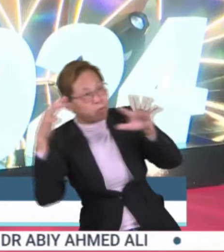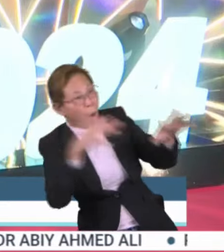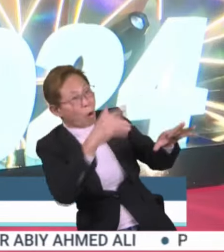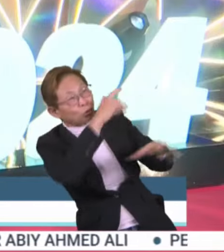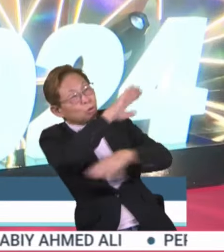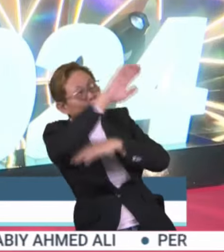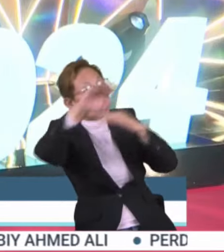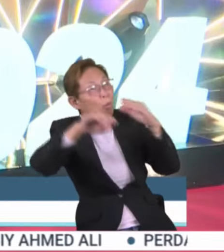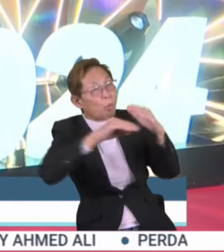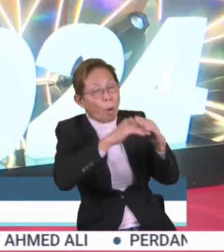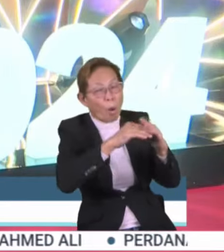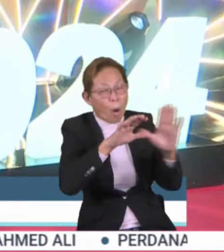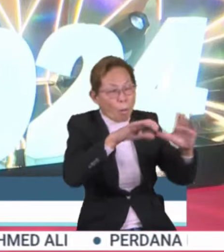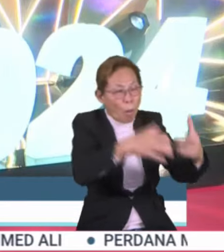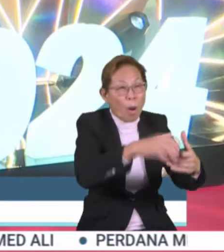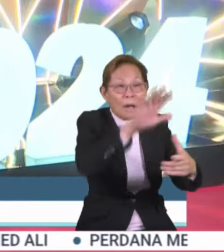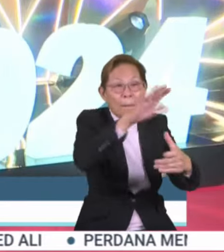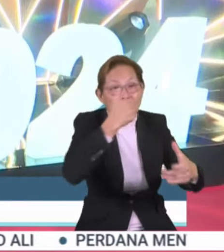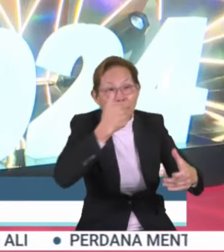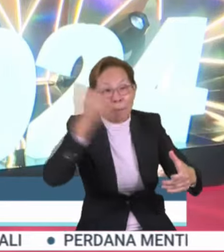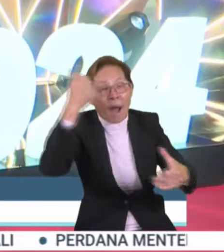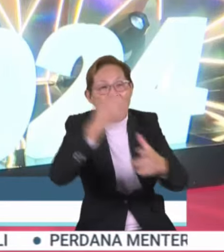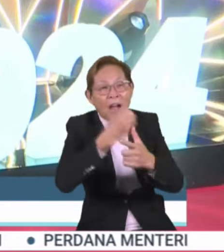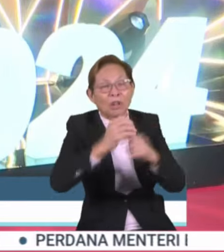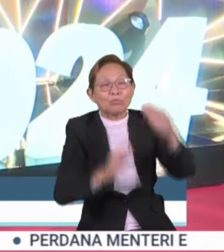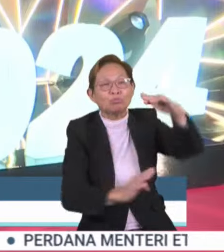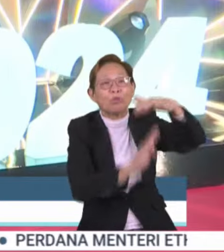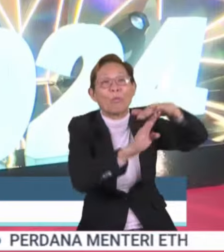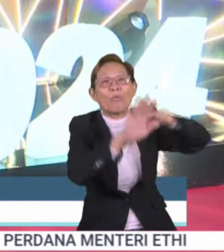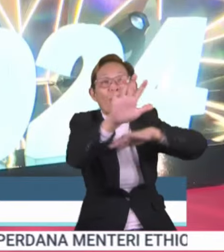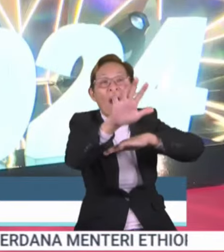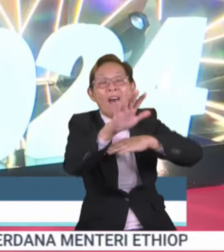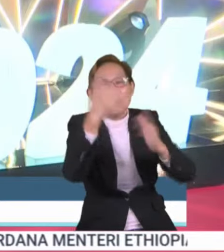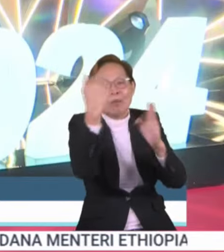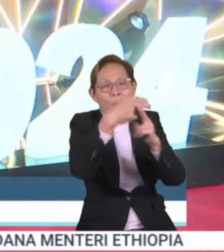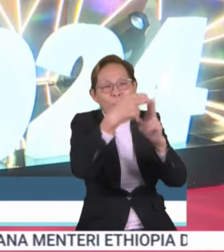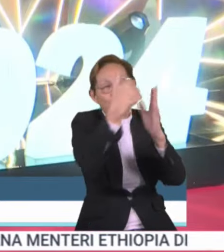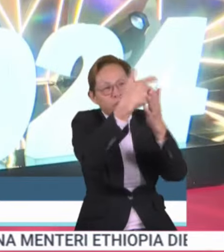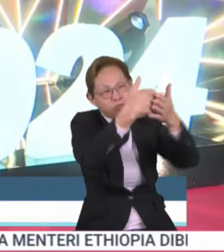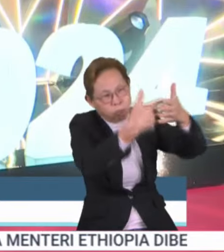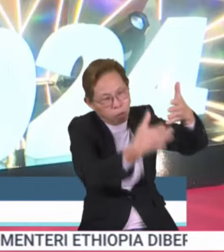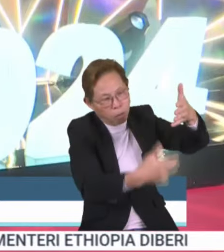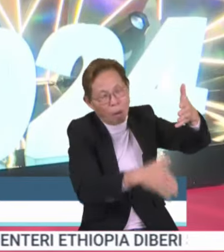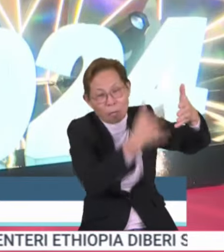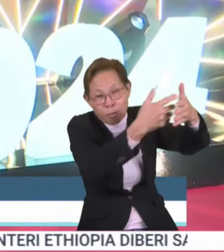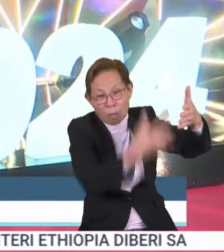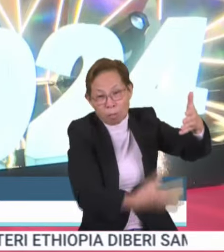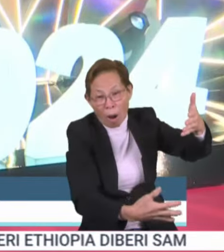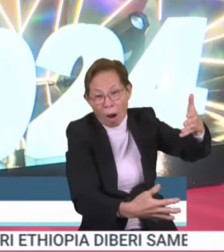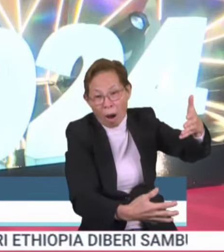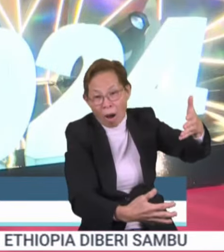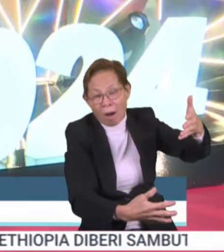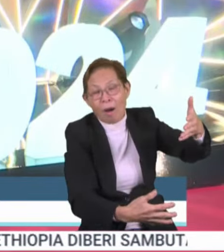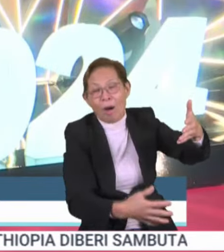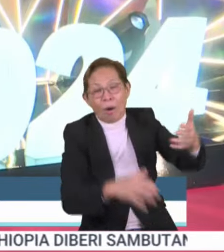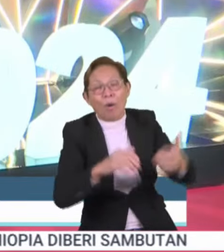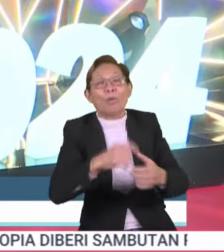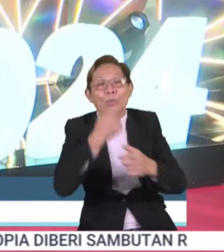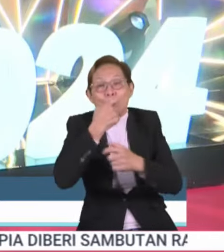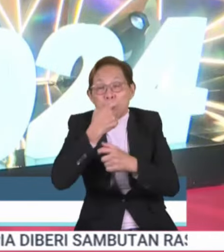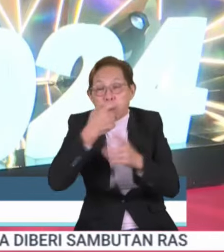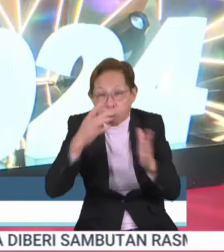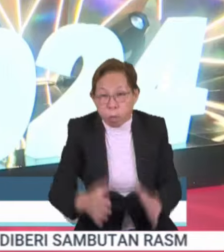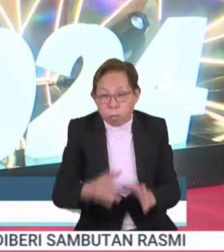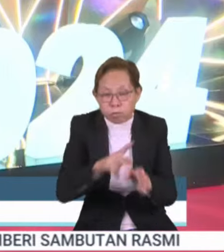berikutan semua kelompok 5 yang terbaik ataupun top 5 yang telah pun disenaraikan merupakan hasil penjurian sepenuhnya oleh